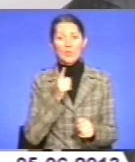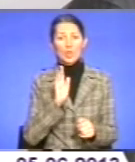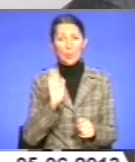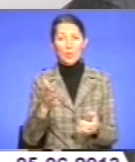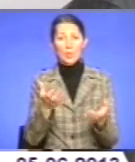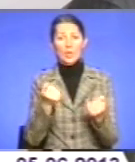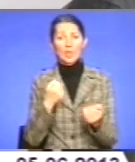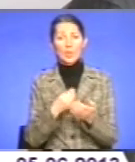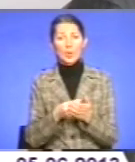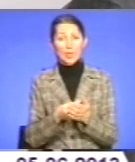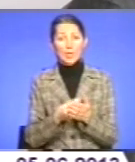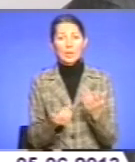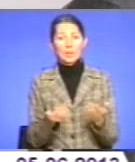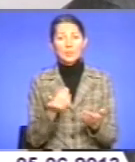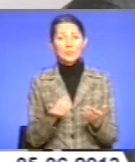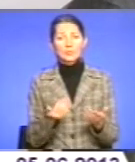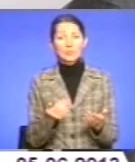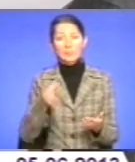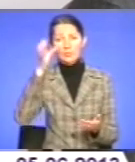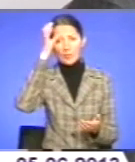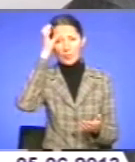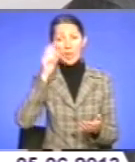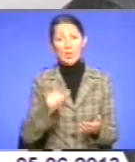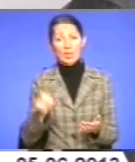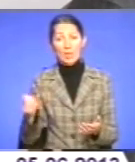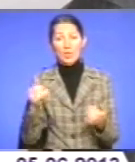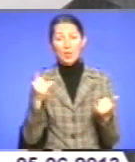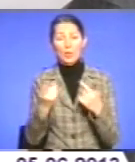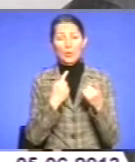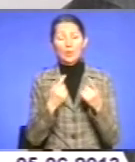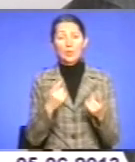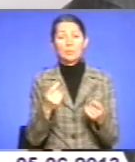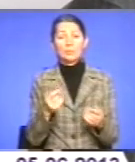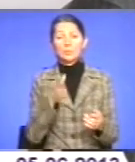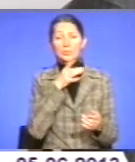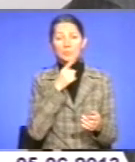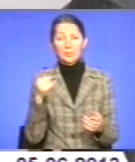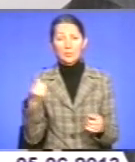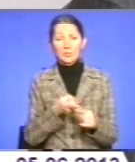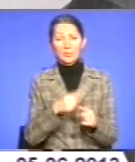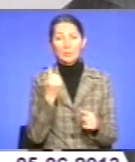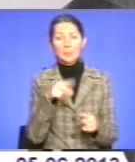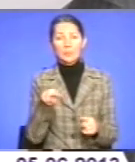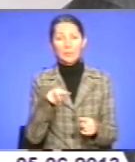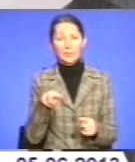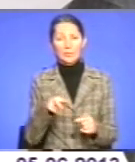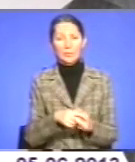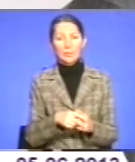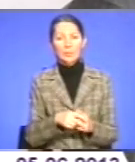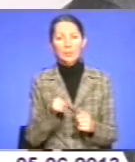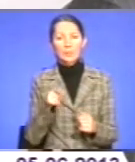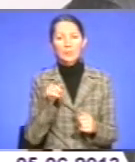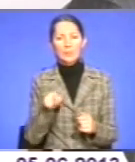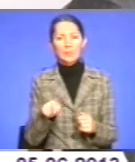прийнятий бюджет? Адже освітяни сьогодні говорять, що крайній термін – це 1 липня. Бо